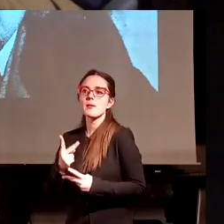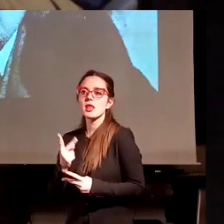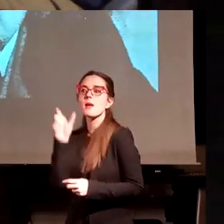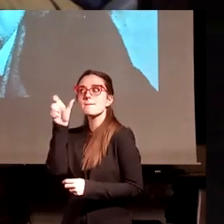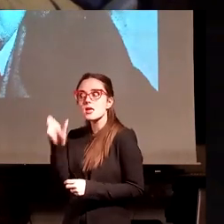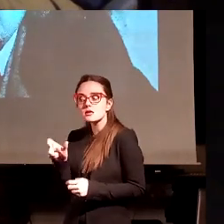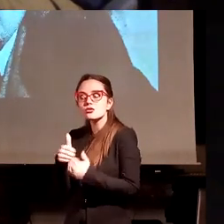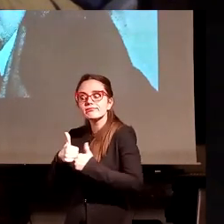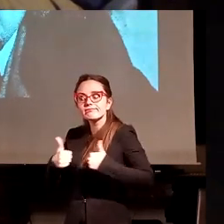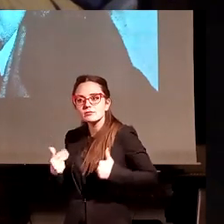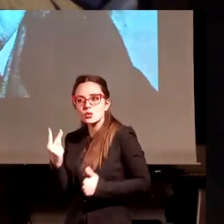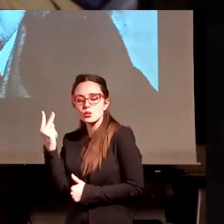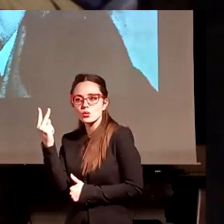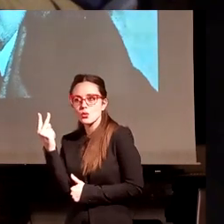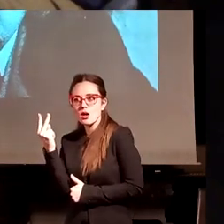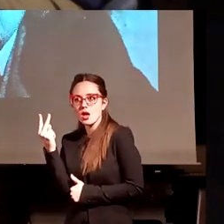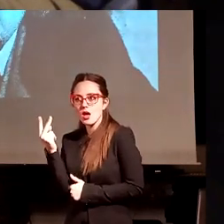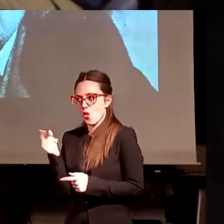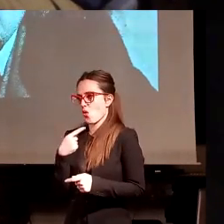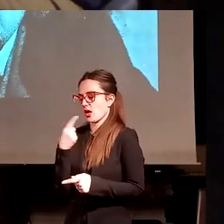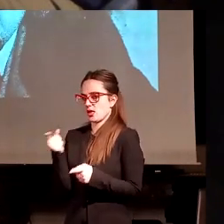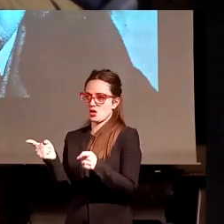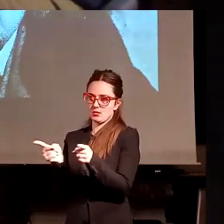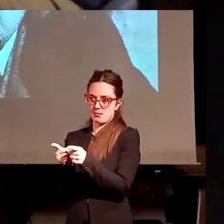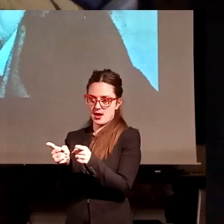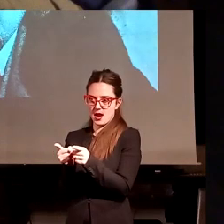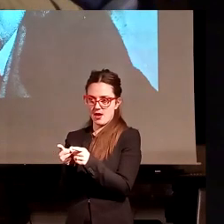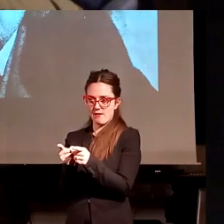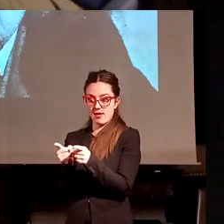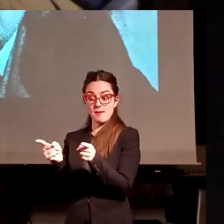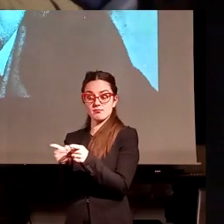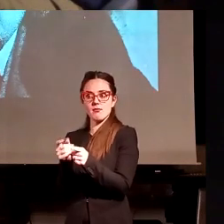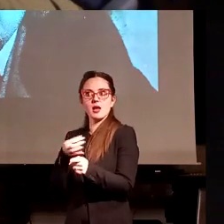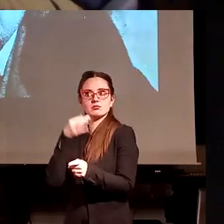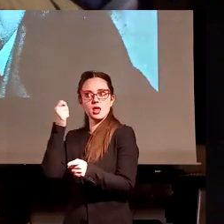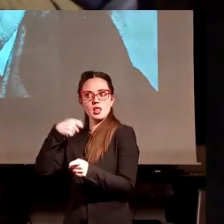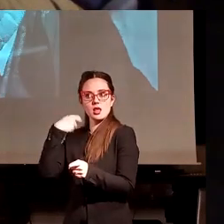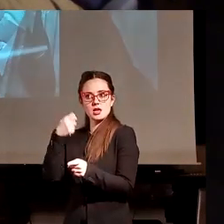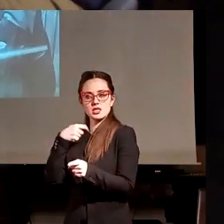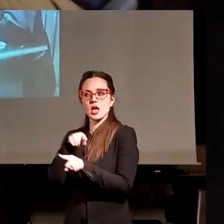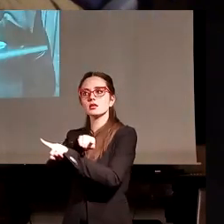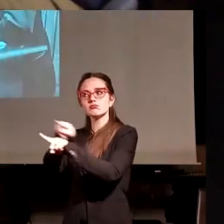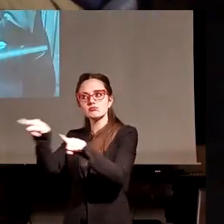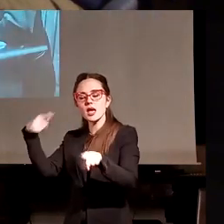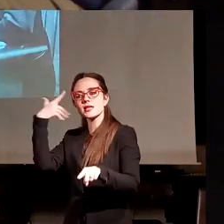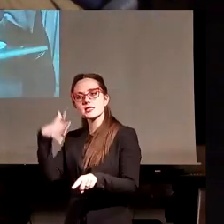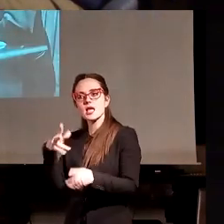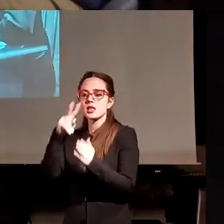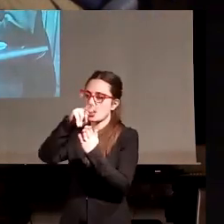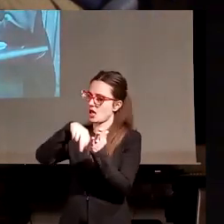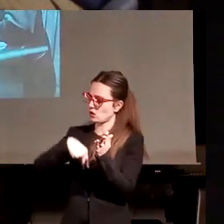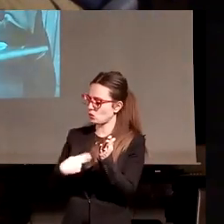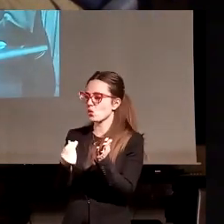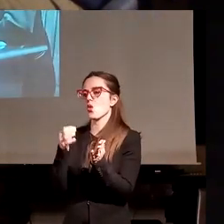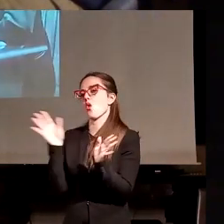brevissima su questo che poi è la più interessante in un certo sapete che credo dal film o dalla lettura